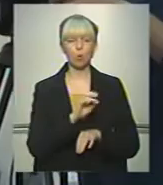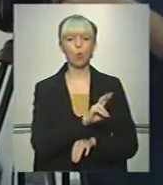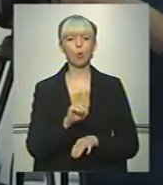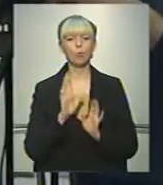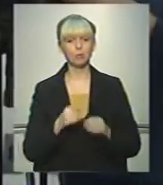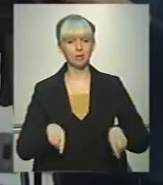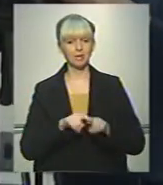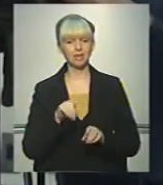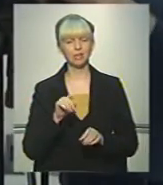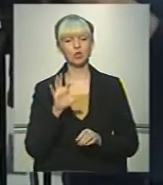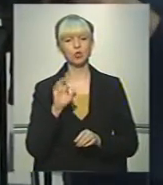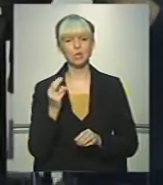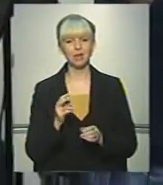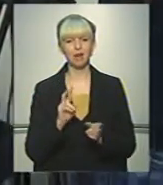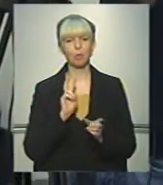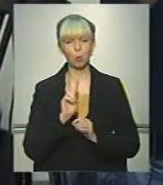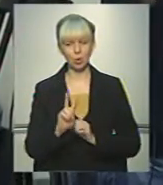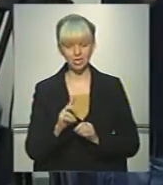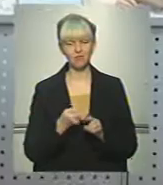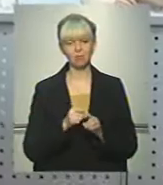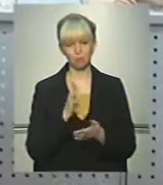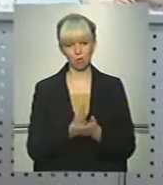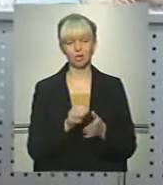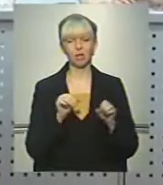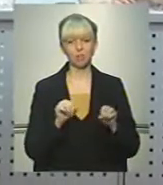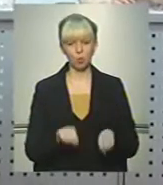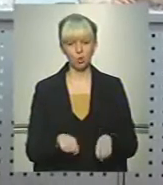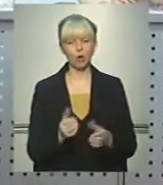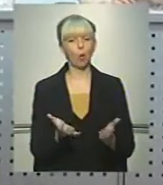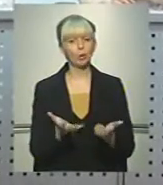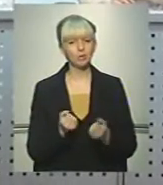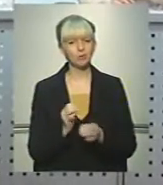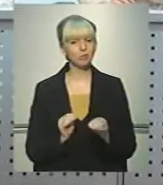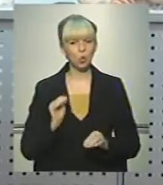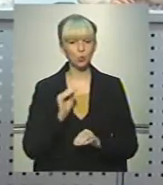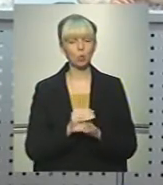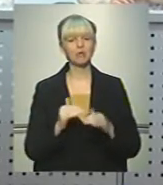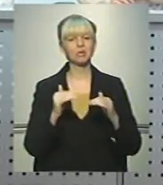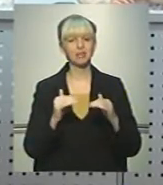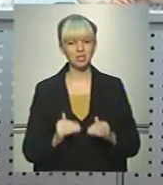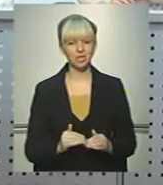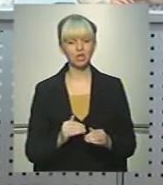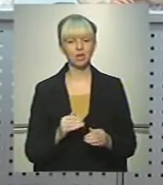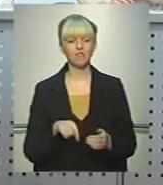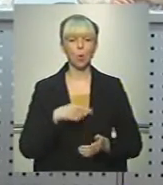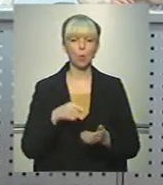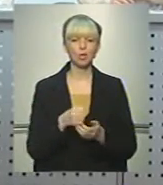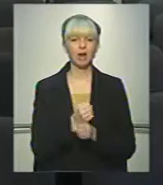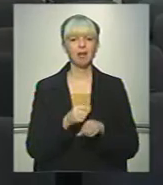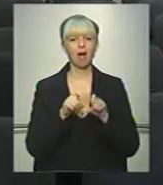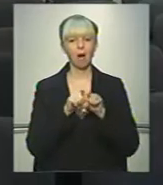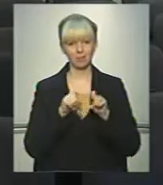буде такий соціальний проїзний, він буде мати можливість отримати додаткову знижку в комунальних